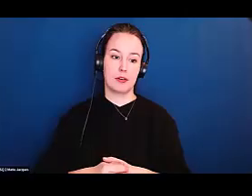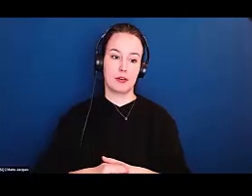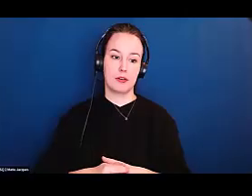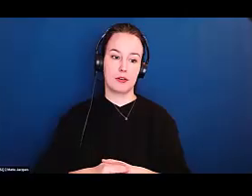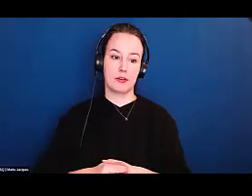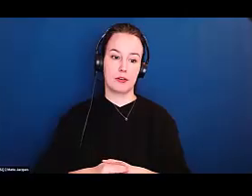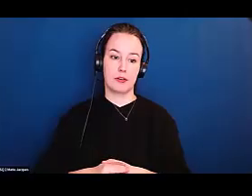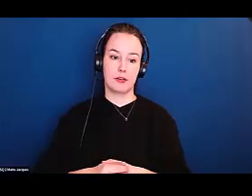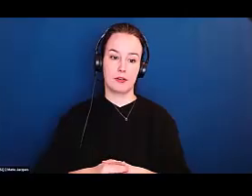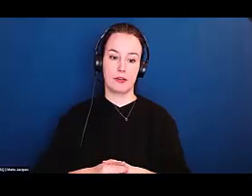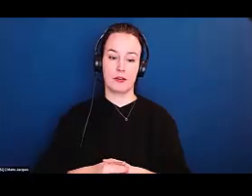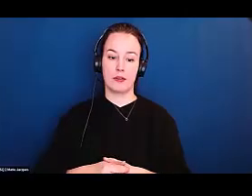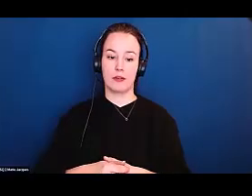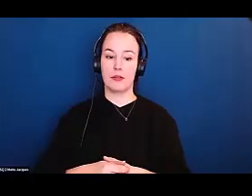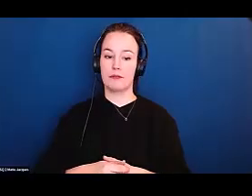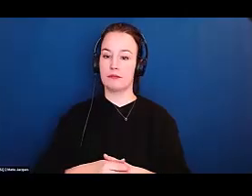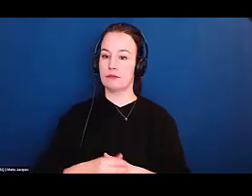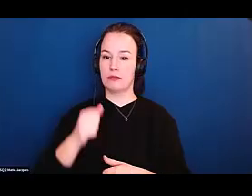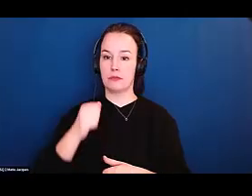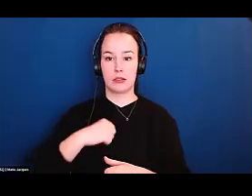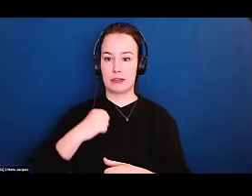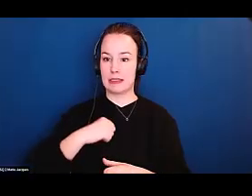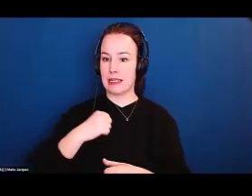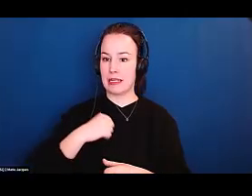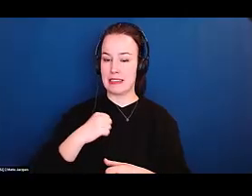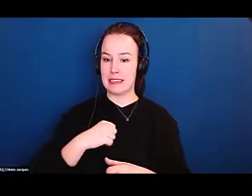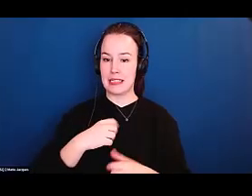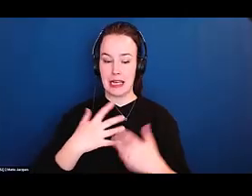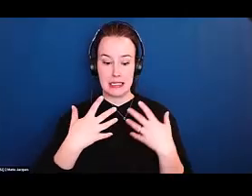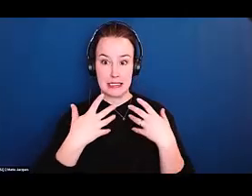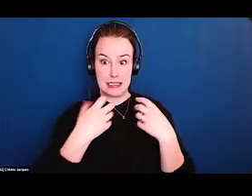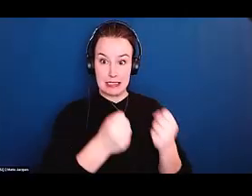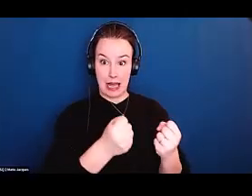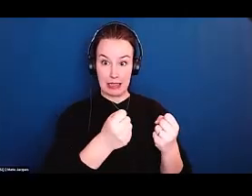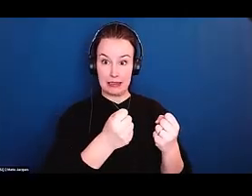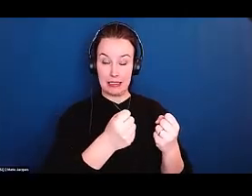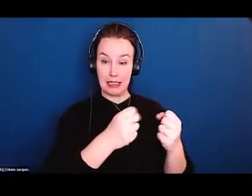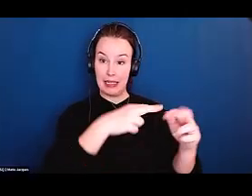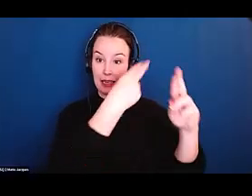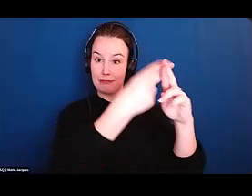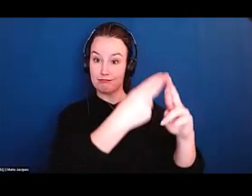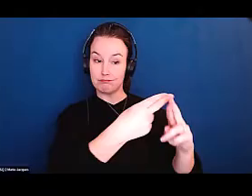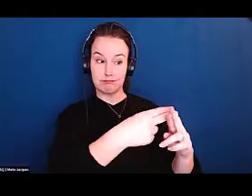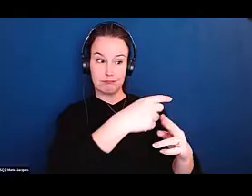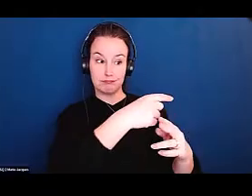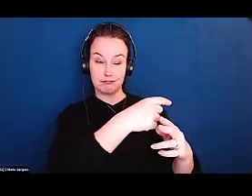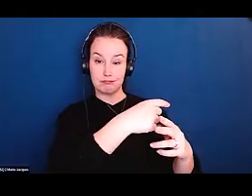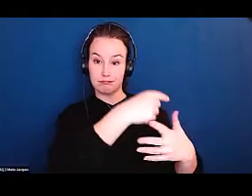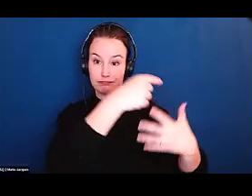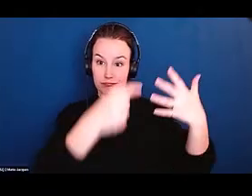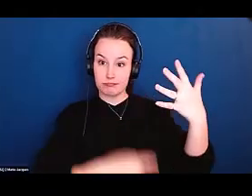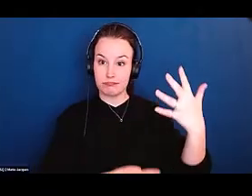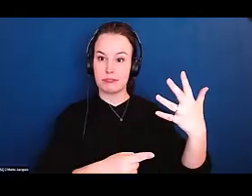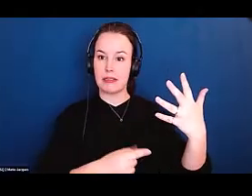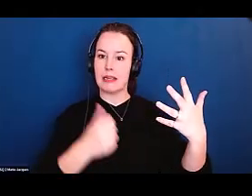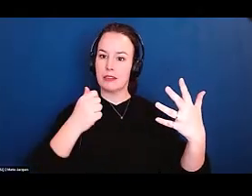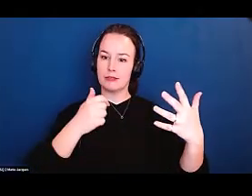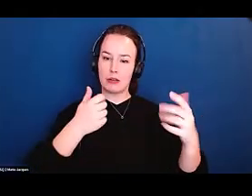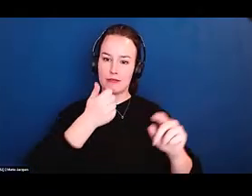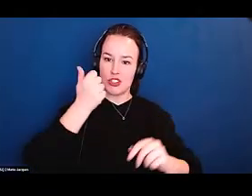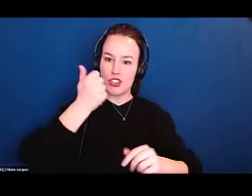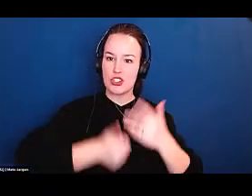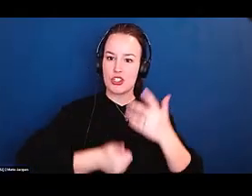et nous avons essayé d'améliorer tous les résultats de santé chez ces personnes.